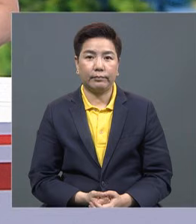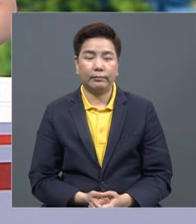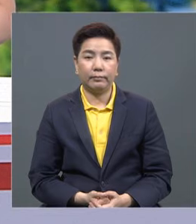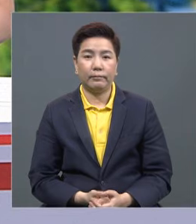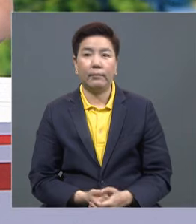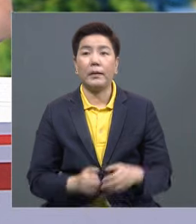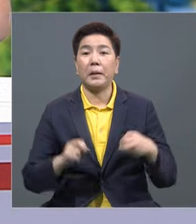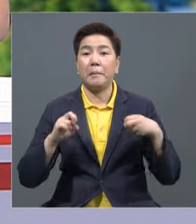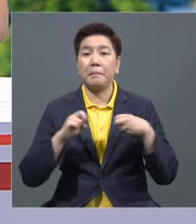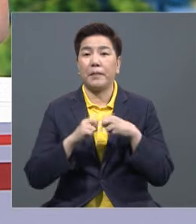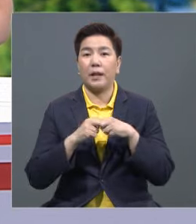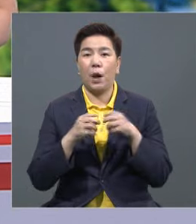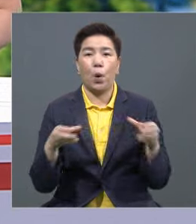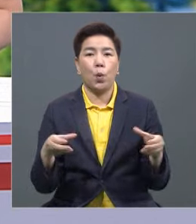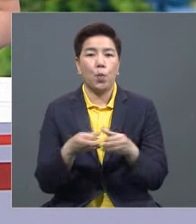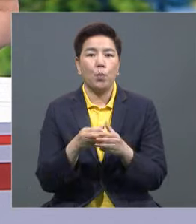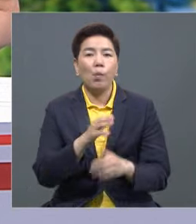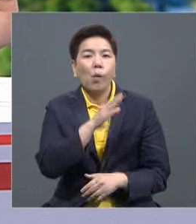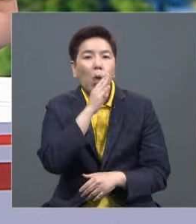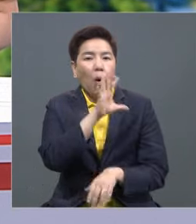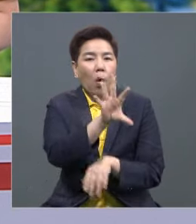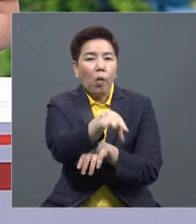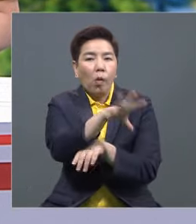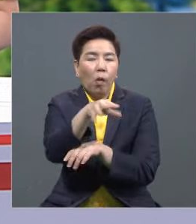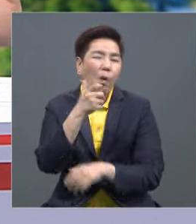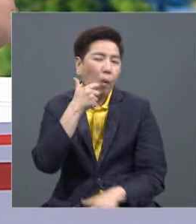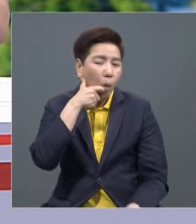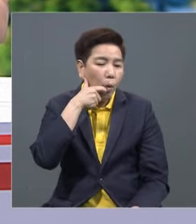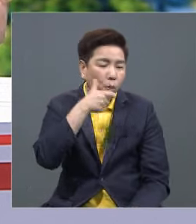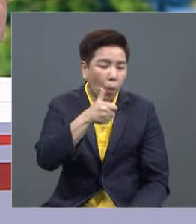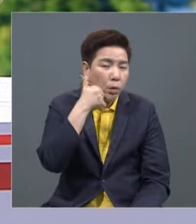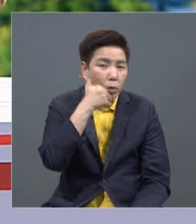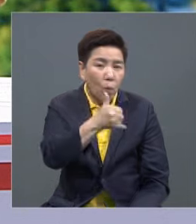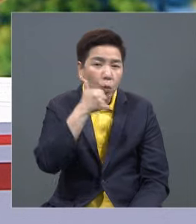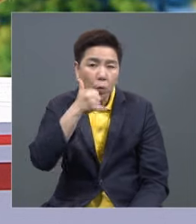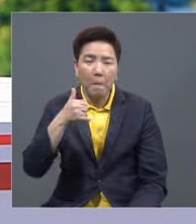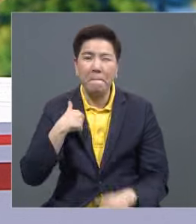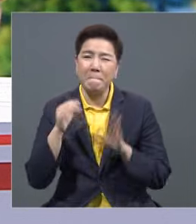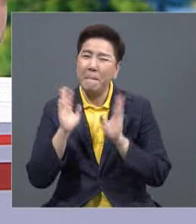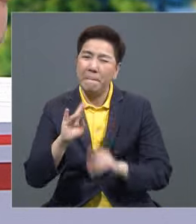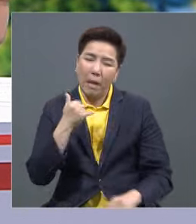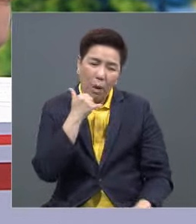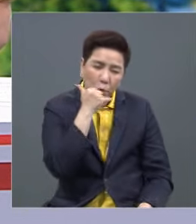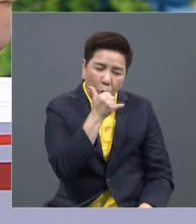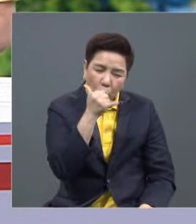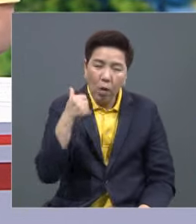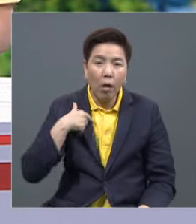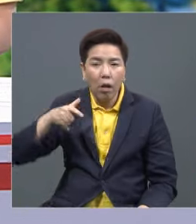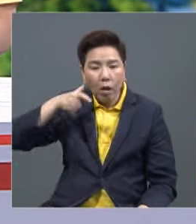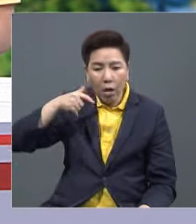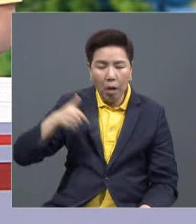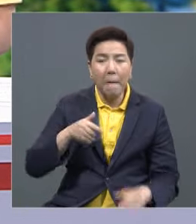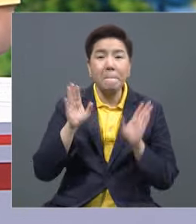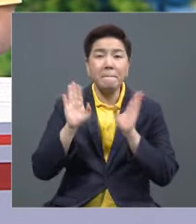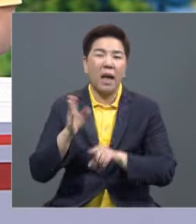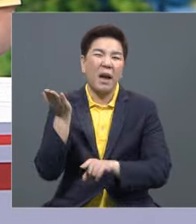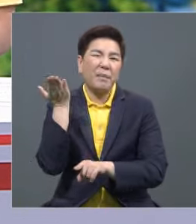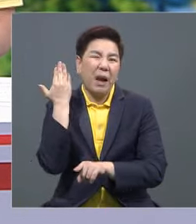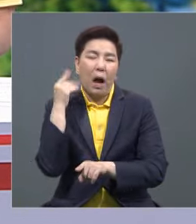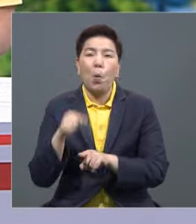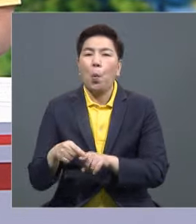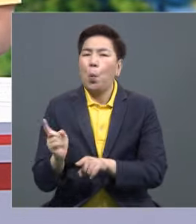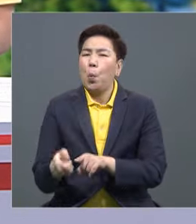ยเรืื่องของปัญหาแก๊ง Call Centerนะครับที่ยังคงมีอย่างต่อเนื่องแม้ว่าจะมีมุกใหม่ๆมาเรื่อยๆช่วงนี้แต่มุกเก่ามุกดั้ง